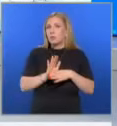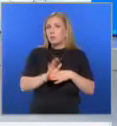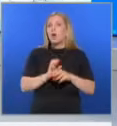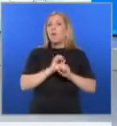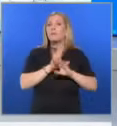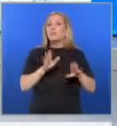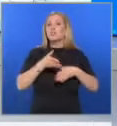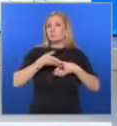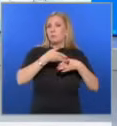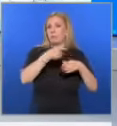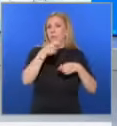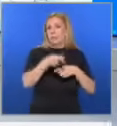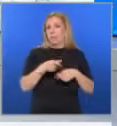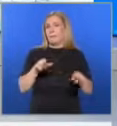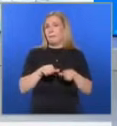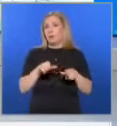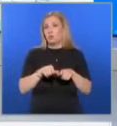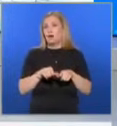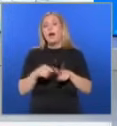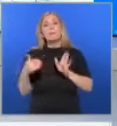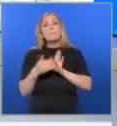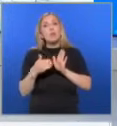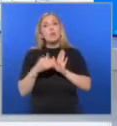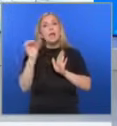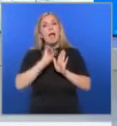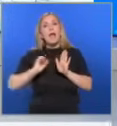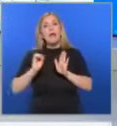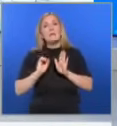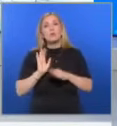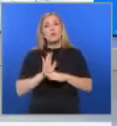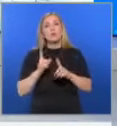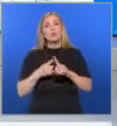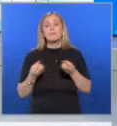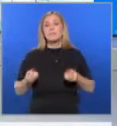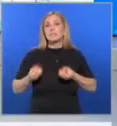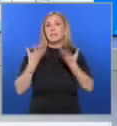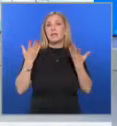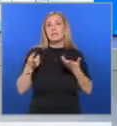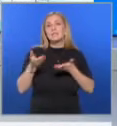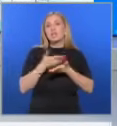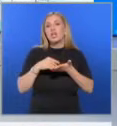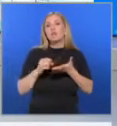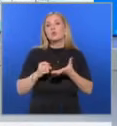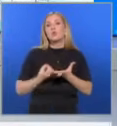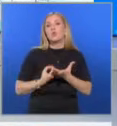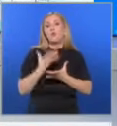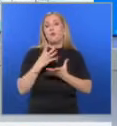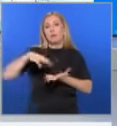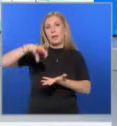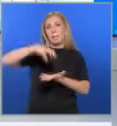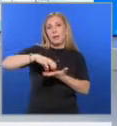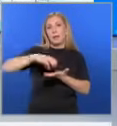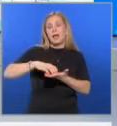гласували в подкрепа на Мецола. Против бяха евродепутатите от Възраждане, които са част от новата фракция в Европейския